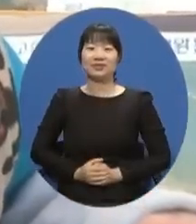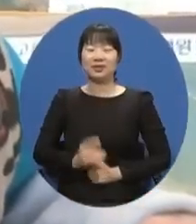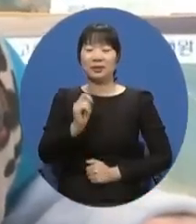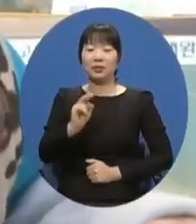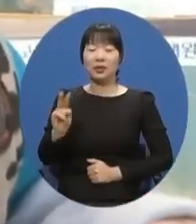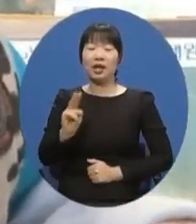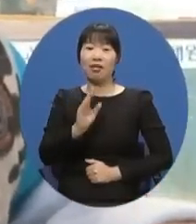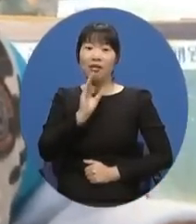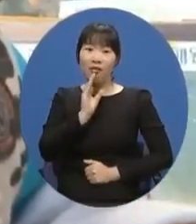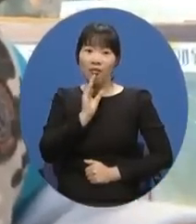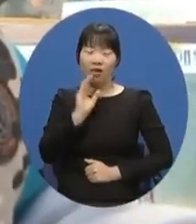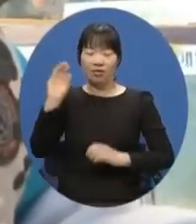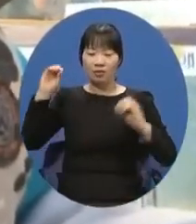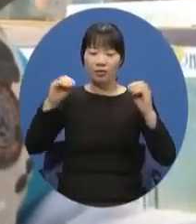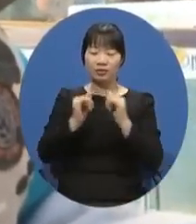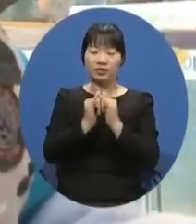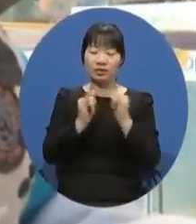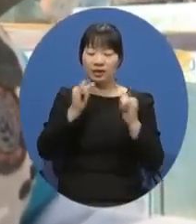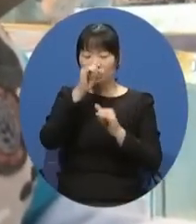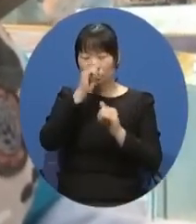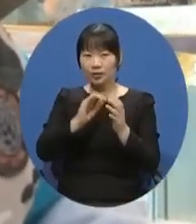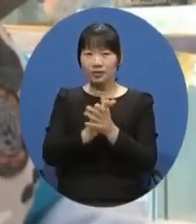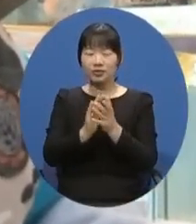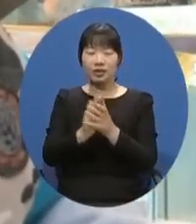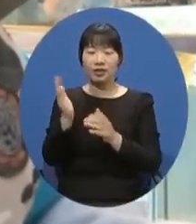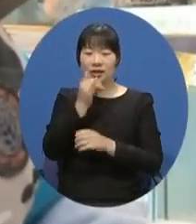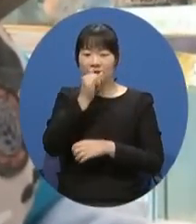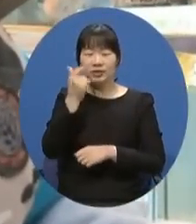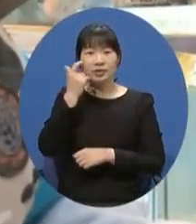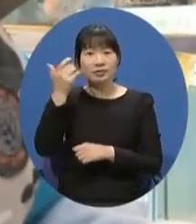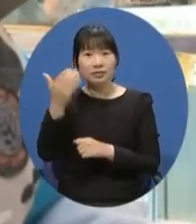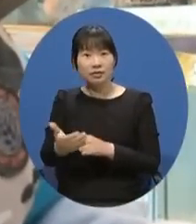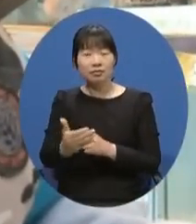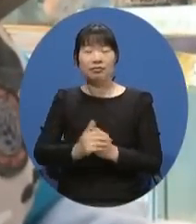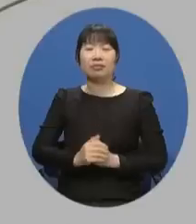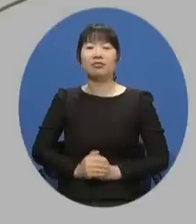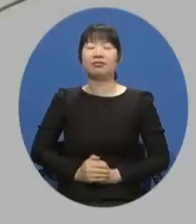고야는 과연 동물들의 좋은 친구가 될 수 있을까요?